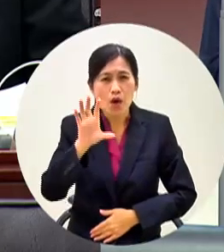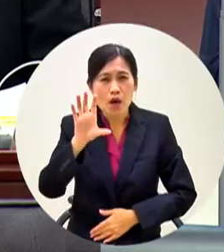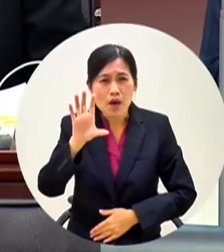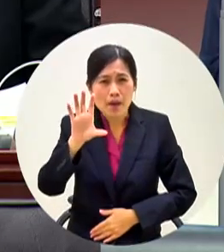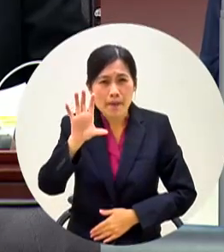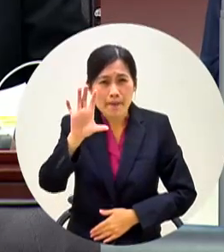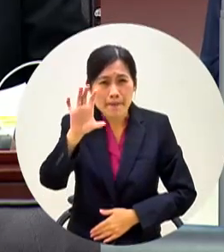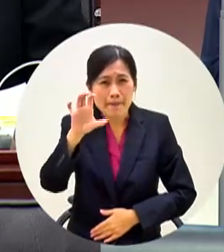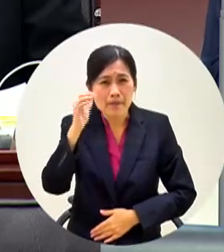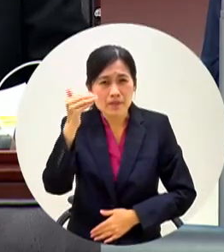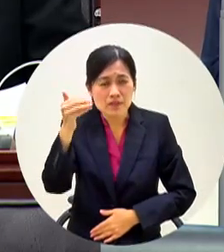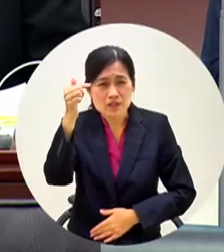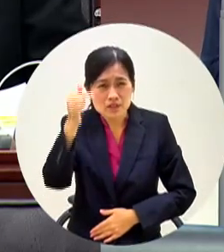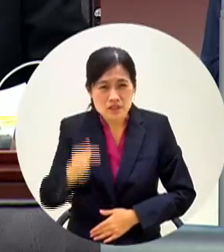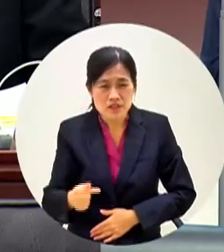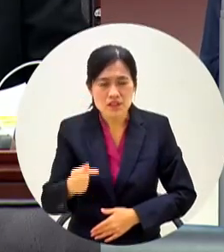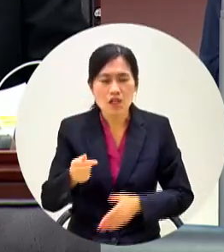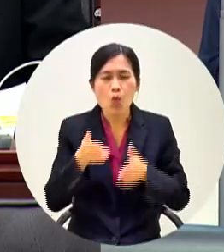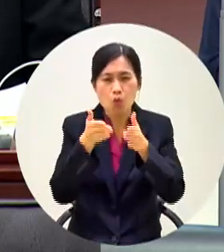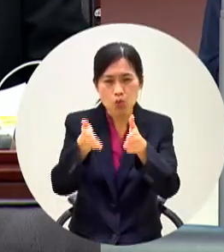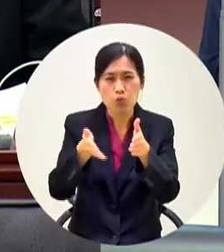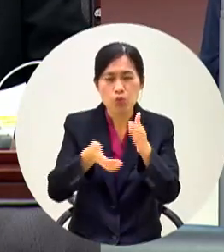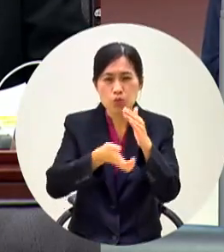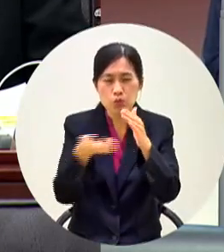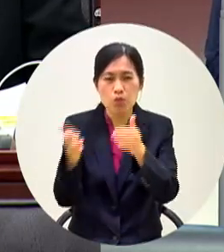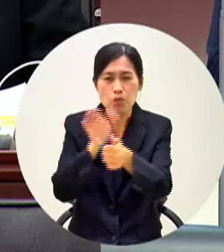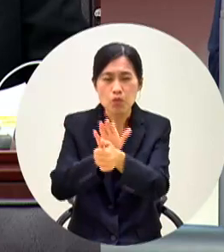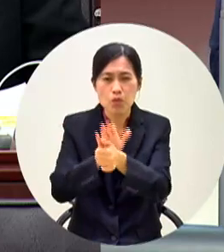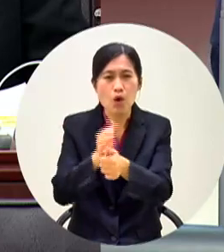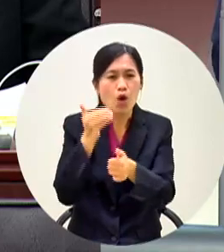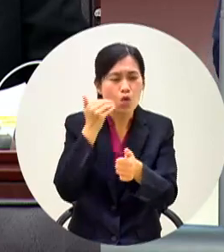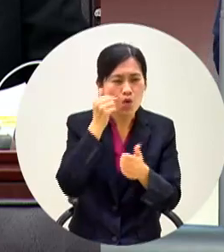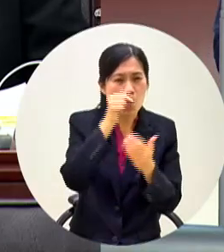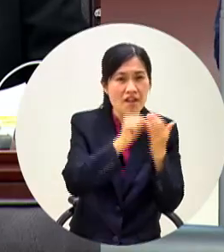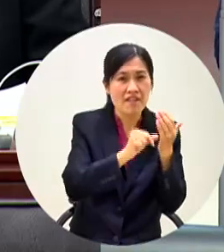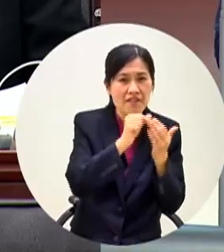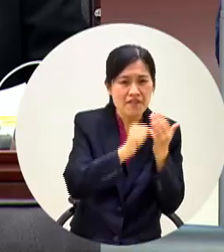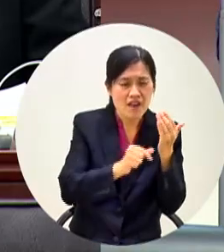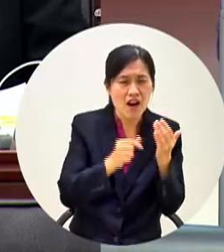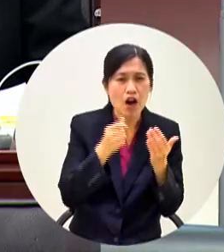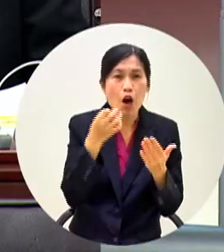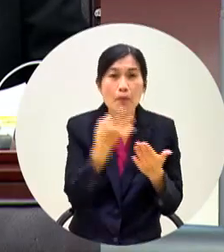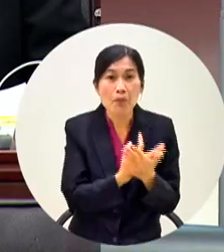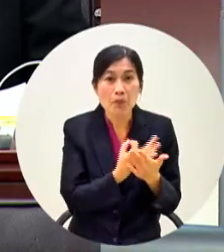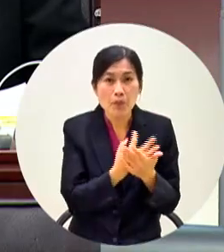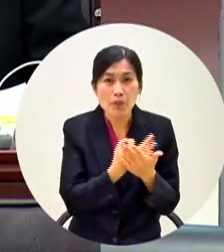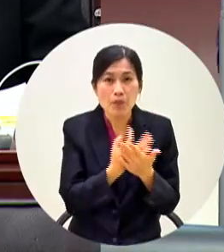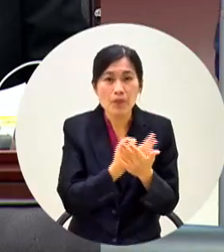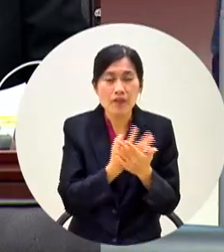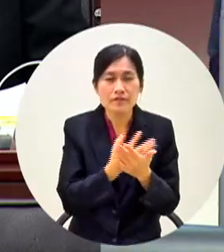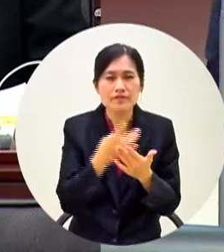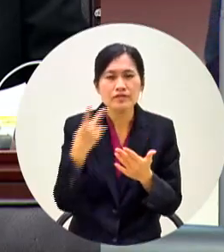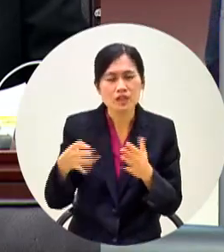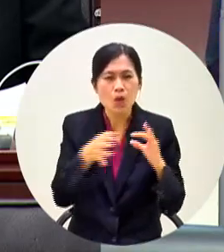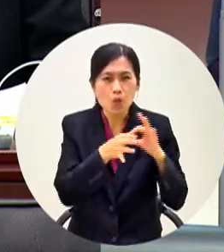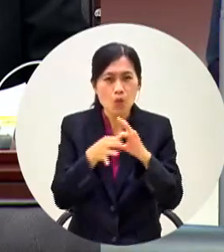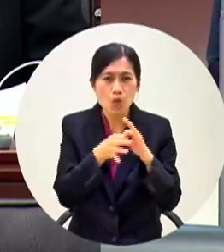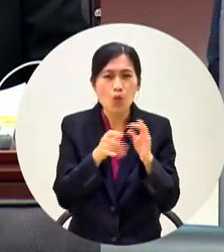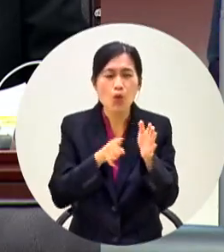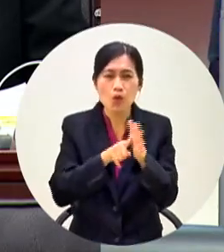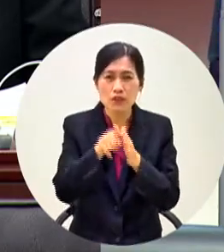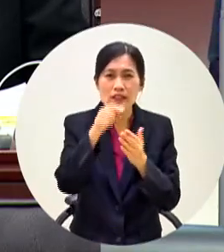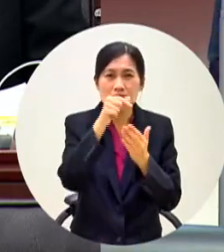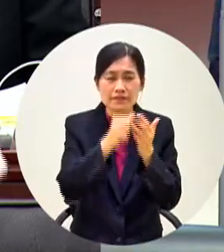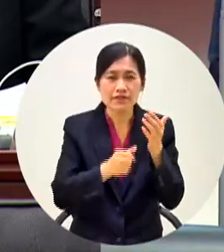哈、哦，假如在法令在适用有所这不足的时候，才会。牵涉到所谓的专法的一些立